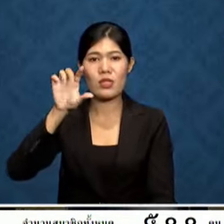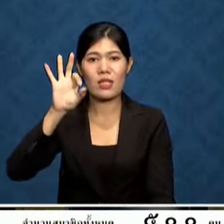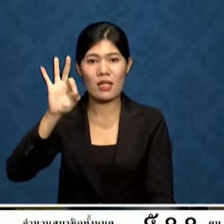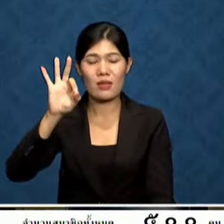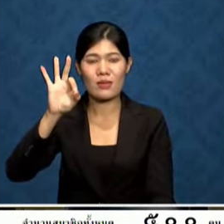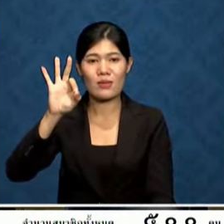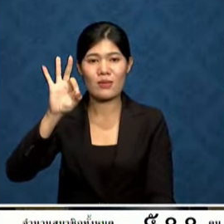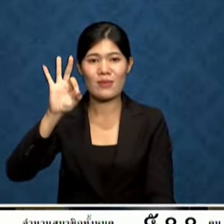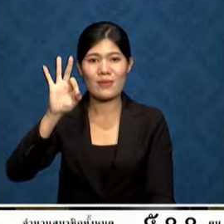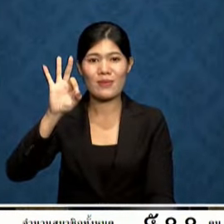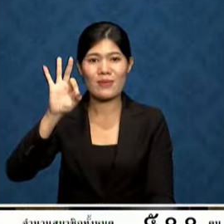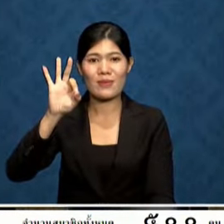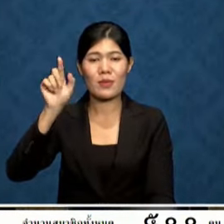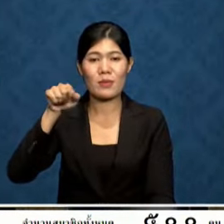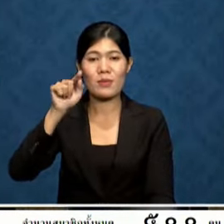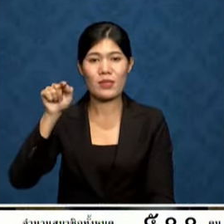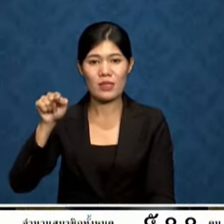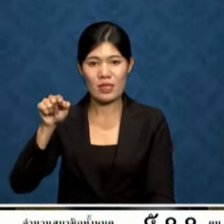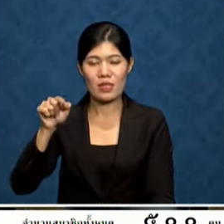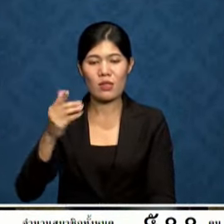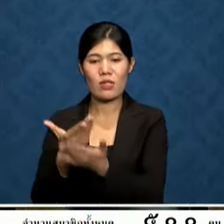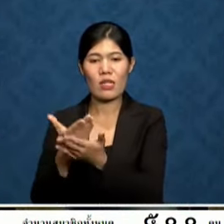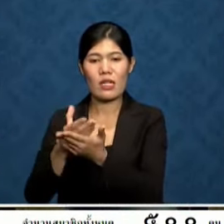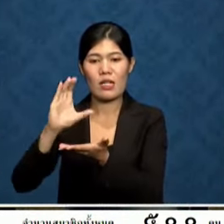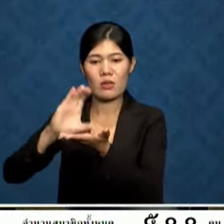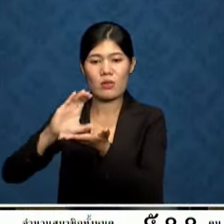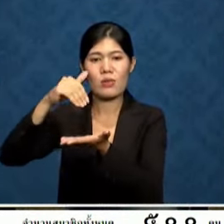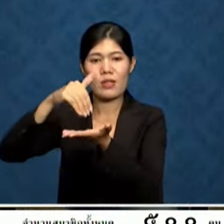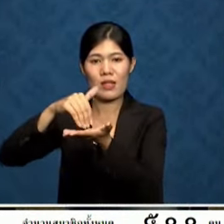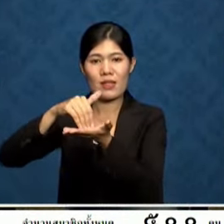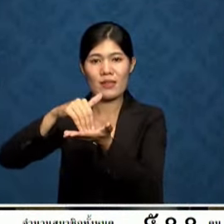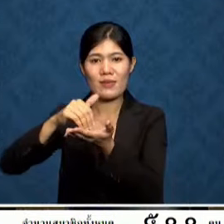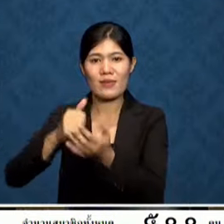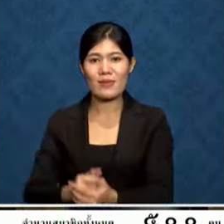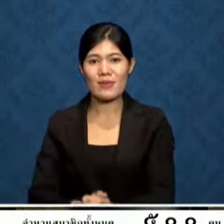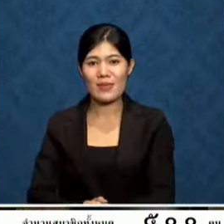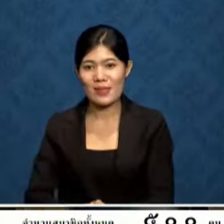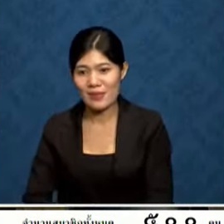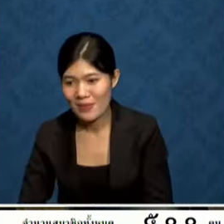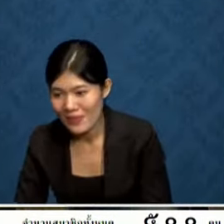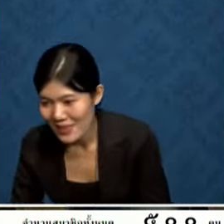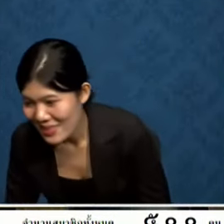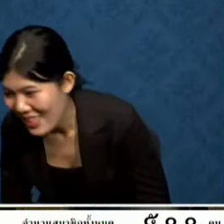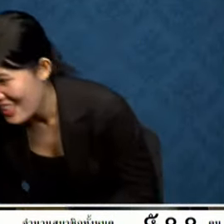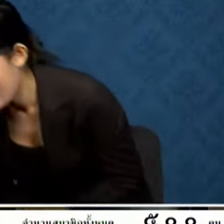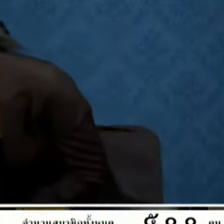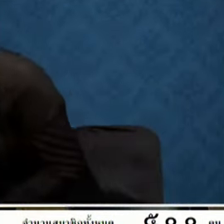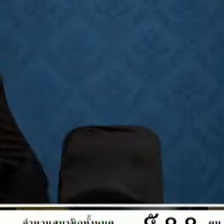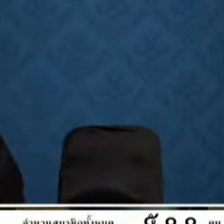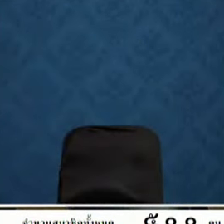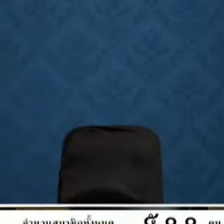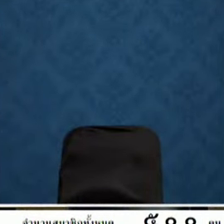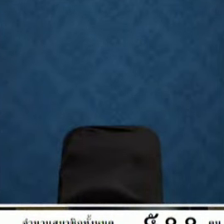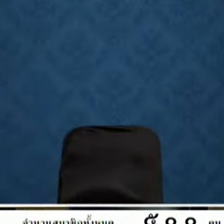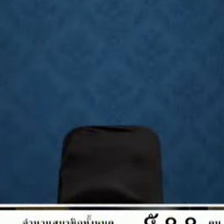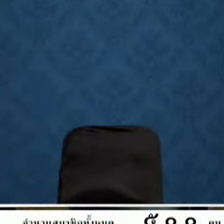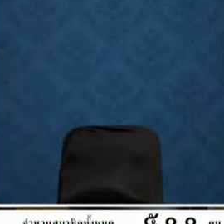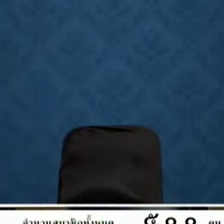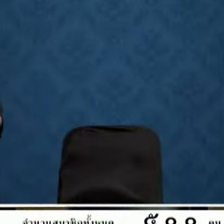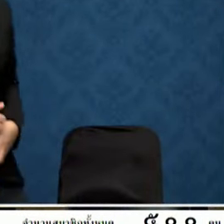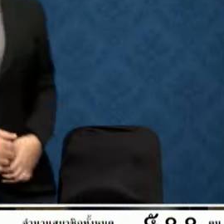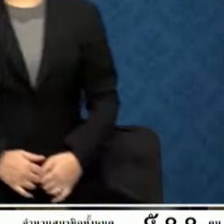18.9เปอร์เซ็นของงบกลางนอกจากนั้นนะครับเราก็คง